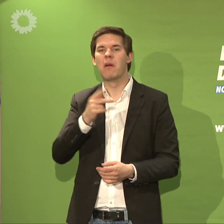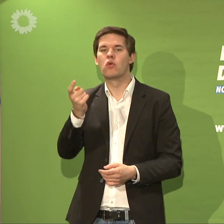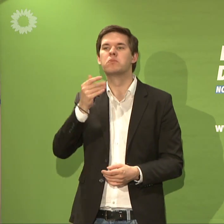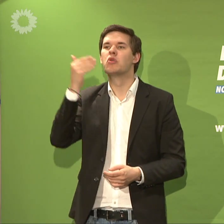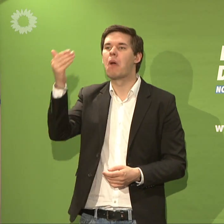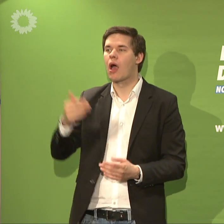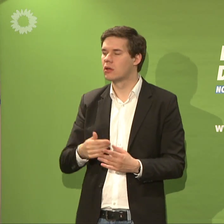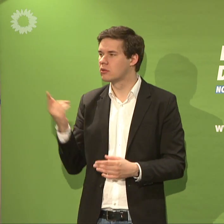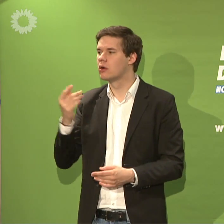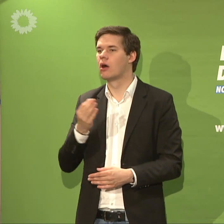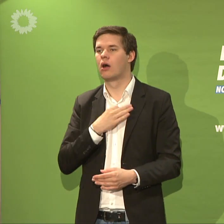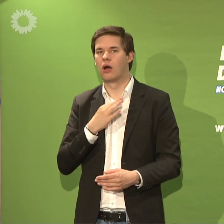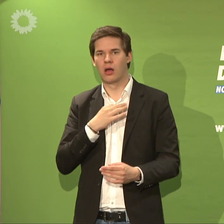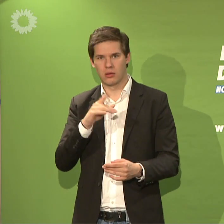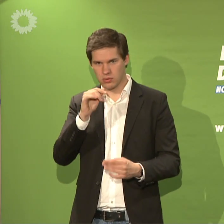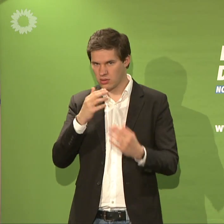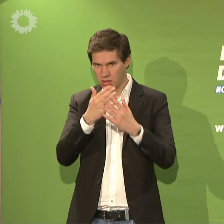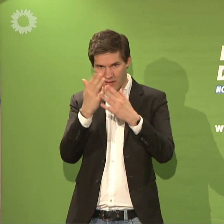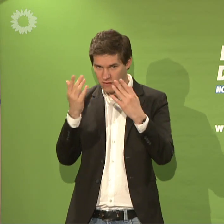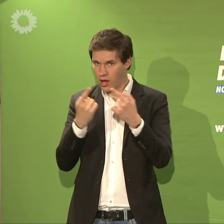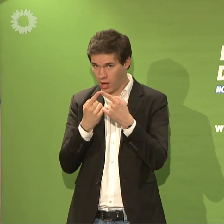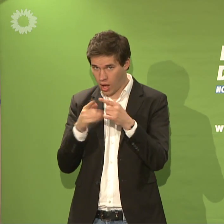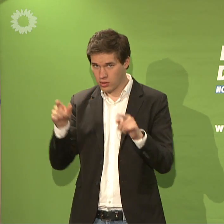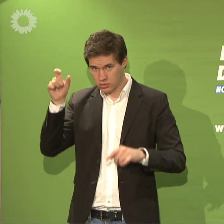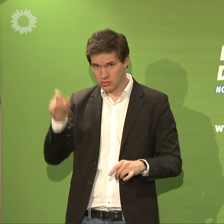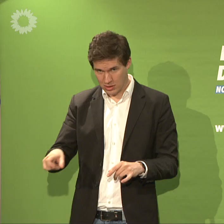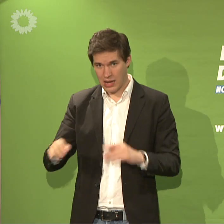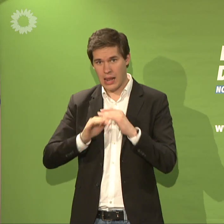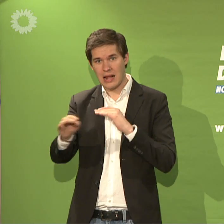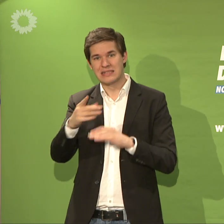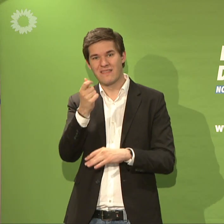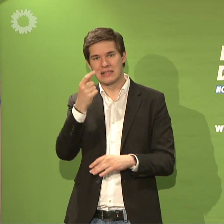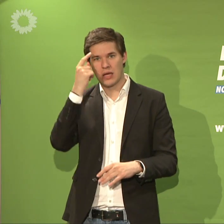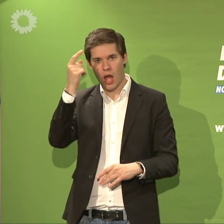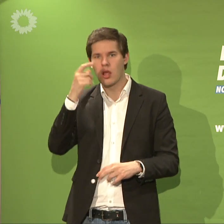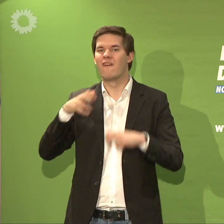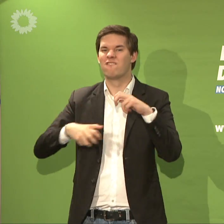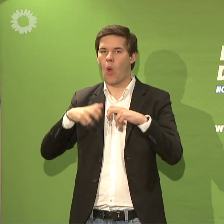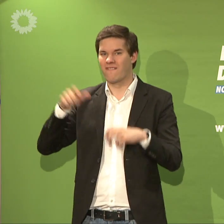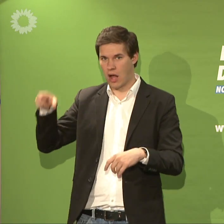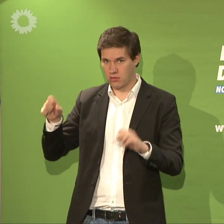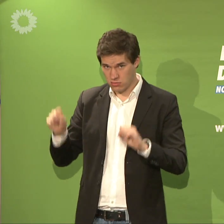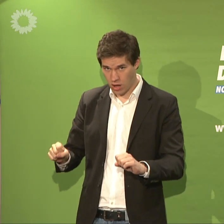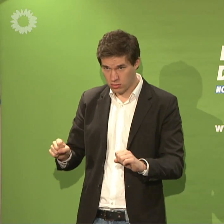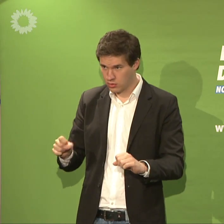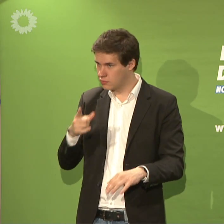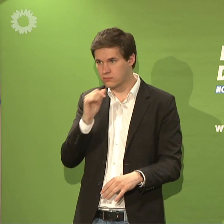Gibt es jemand anderen, der das Votum des Landesfinanzrates, das kann der Wolfgang machen? Nein?